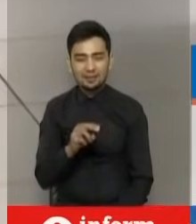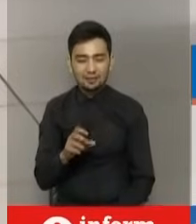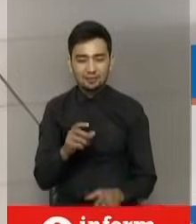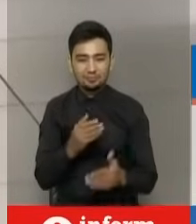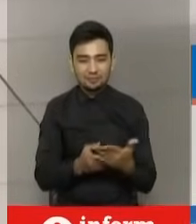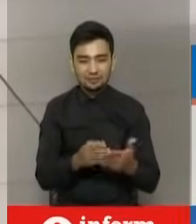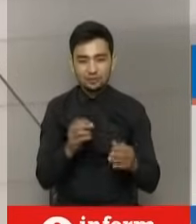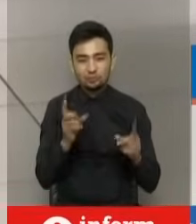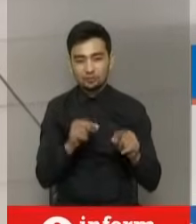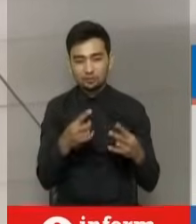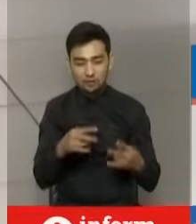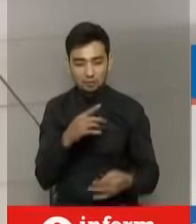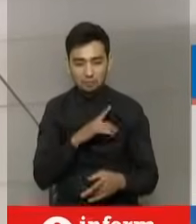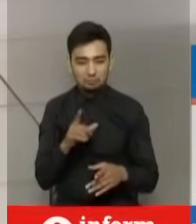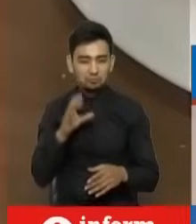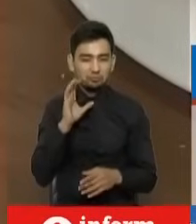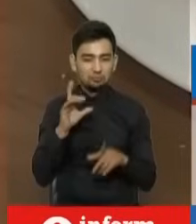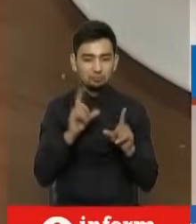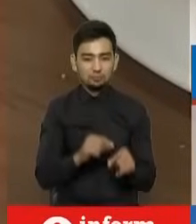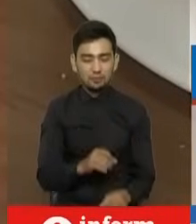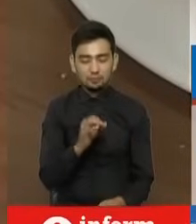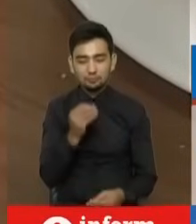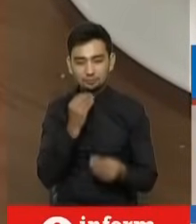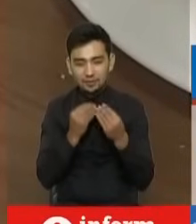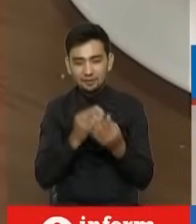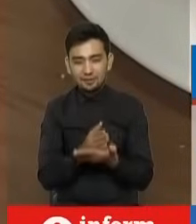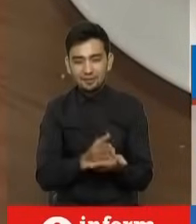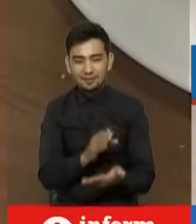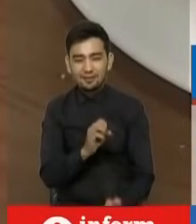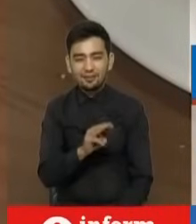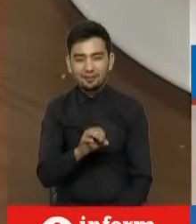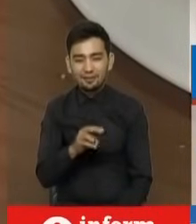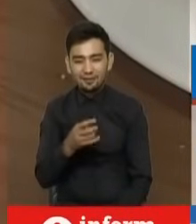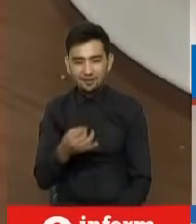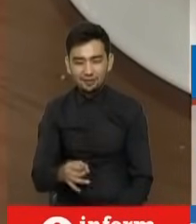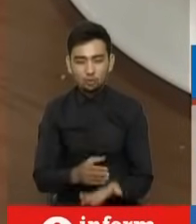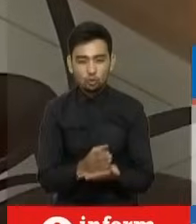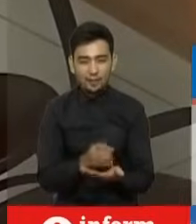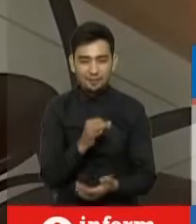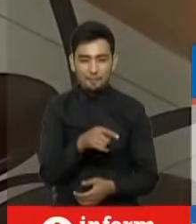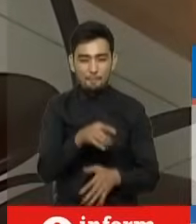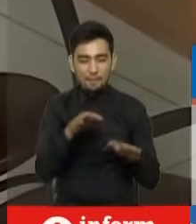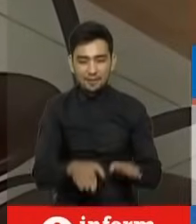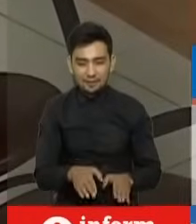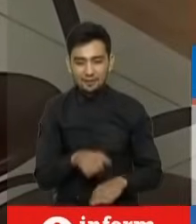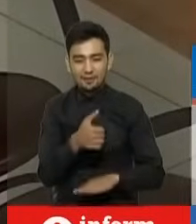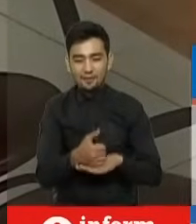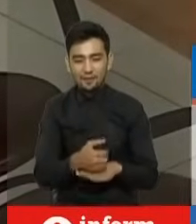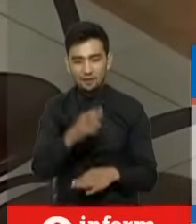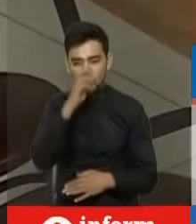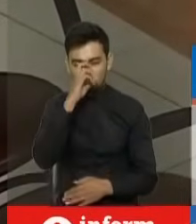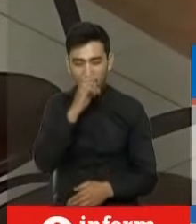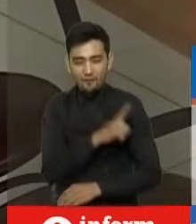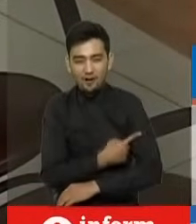В настоящее время санитарно-эпидемиологическая служба проводит эпид-расследование. На место выехали главный государственный